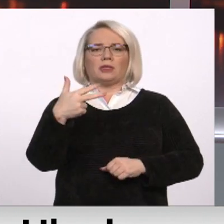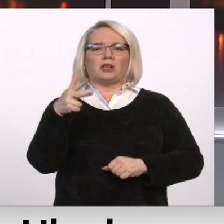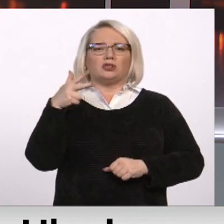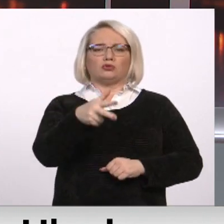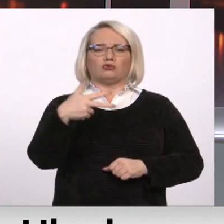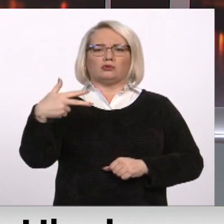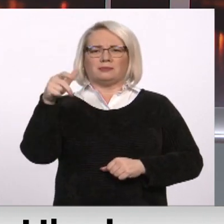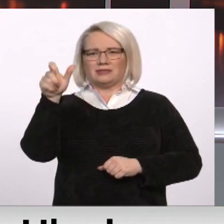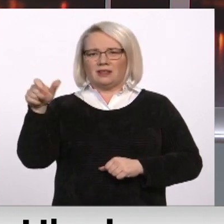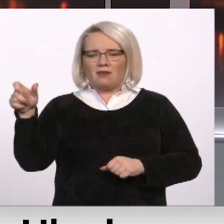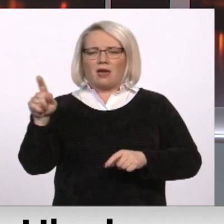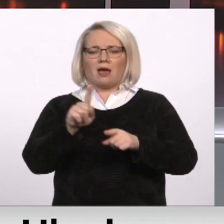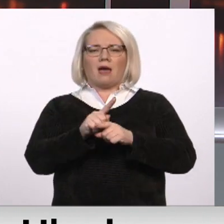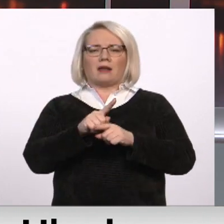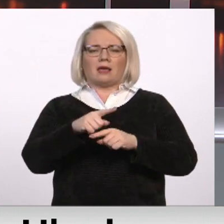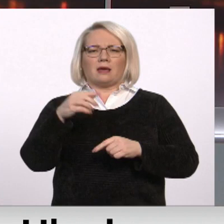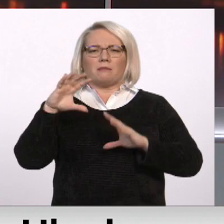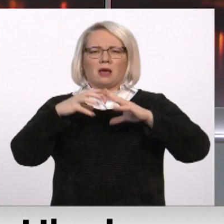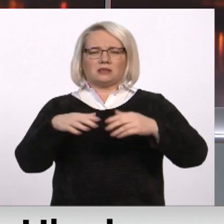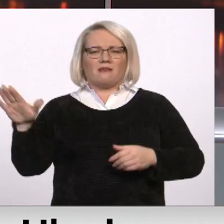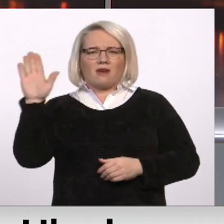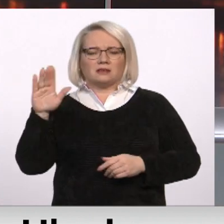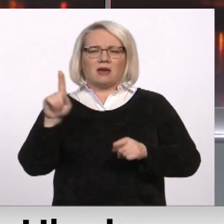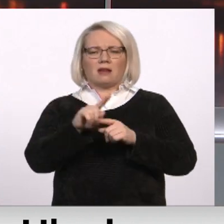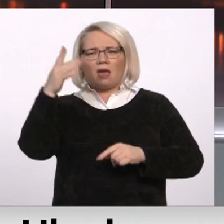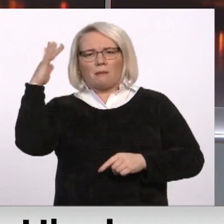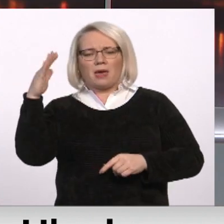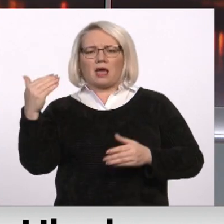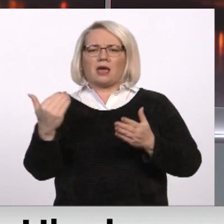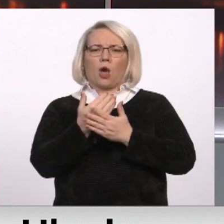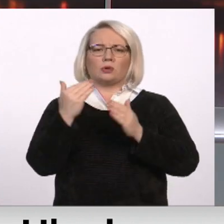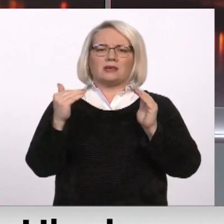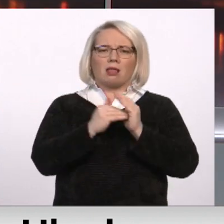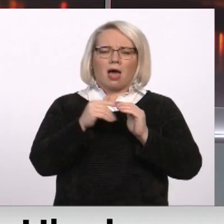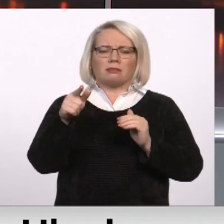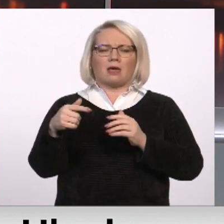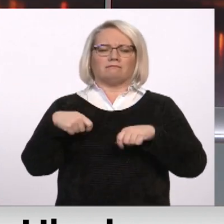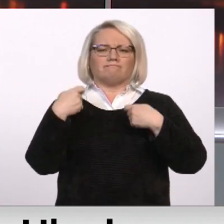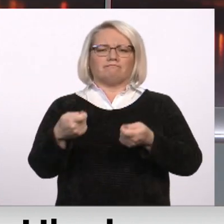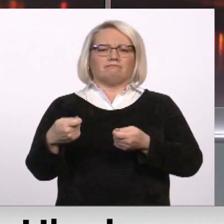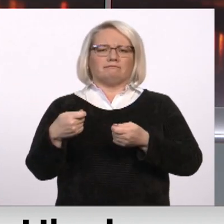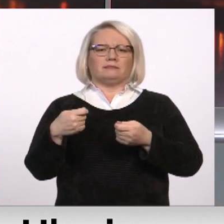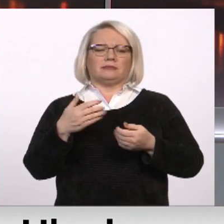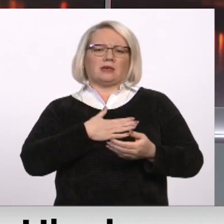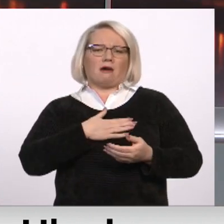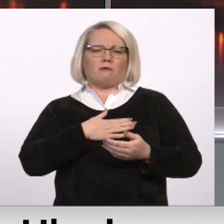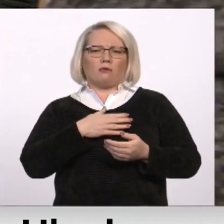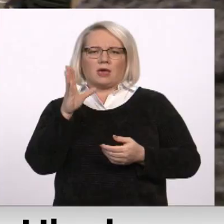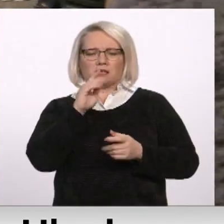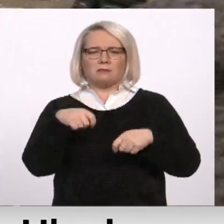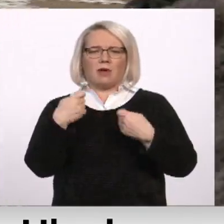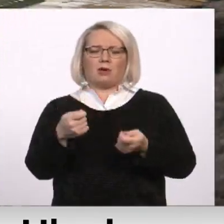valstīs, toskait Amerikā un Jaunzēlandē, ik mēnesi ziedo savu artavu neatkarības cīņai. Turpināja Kīnca.